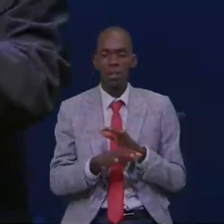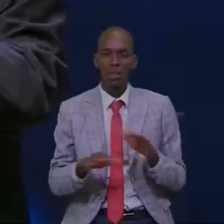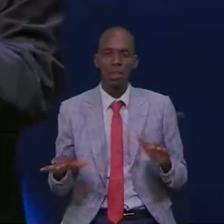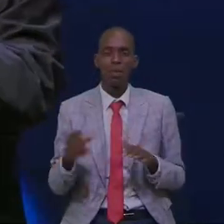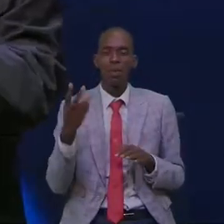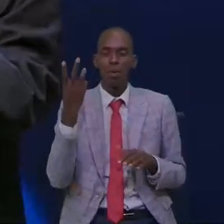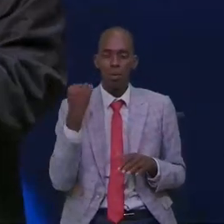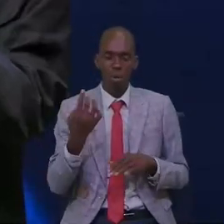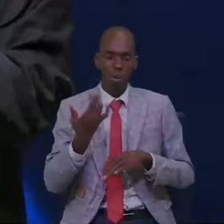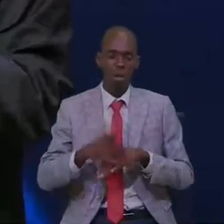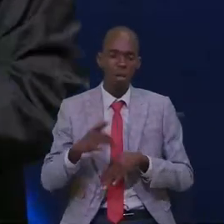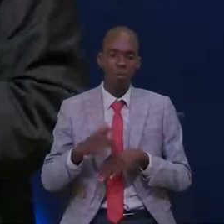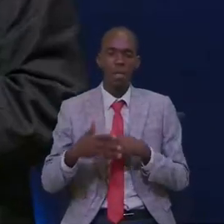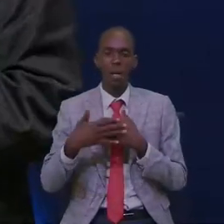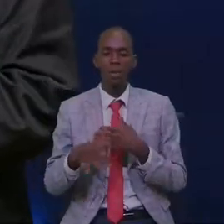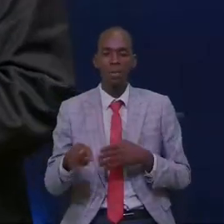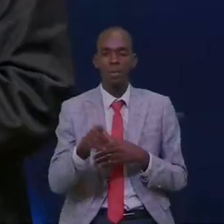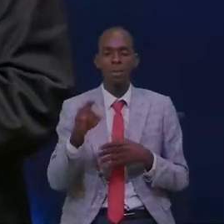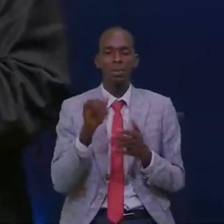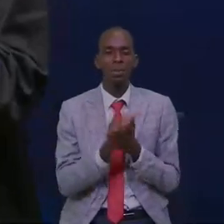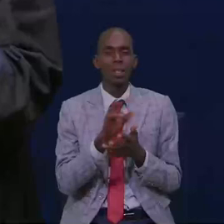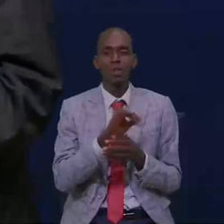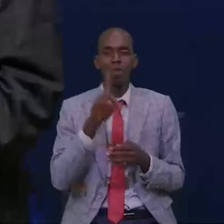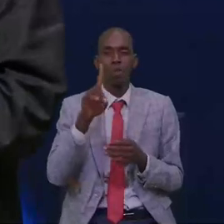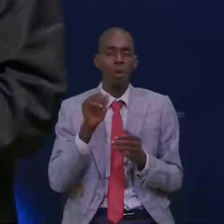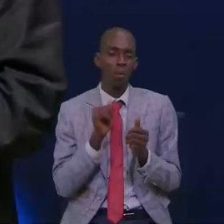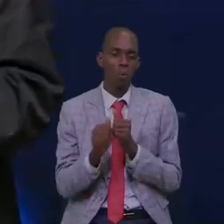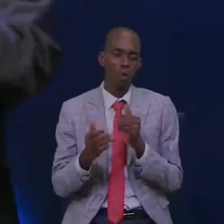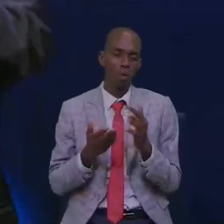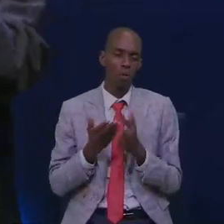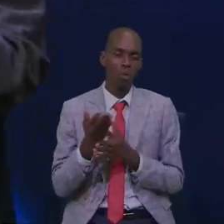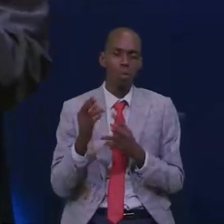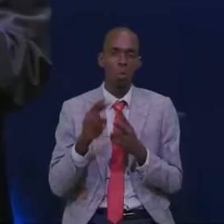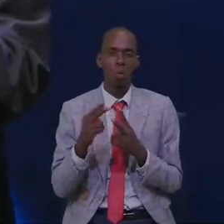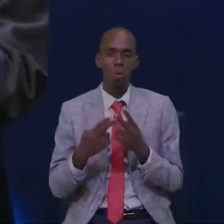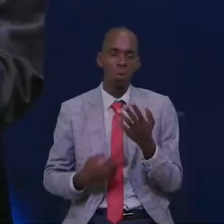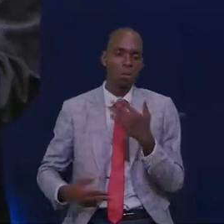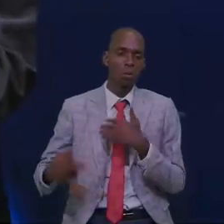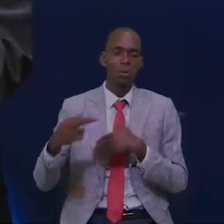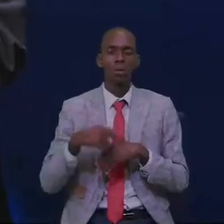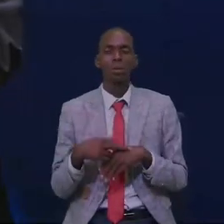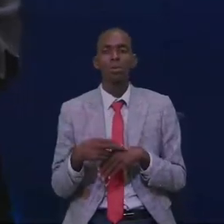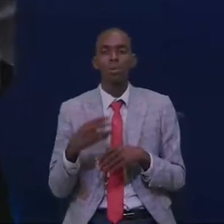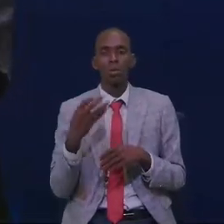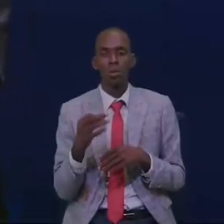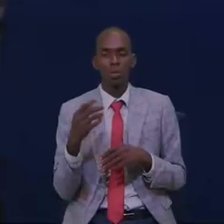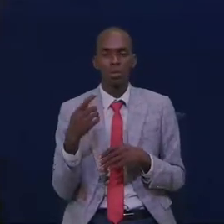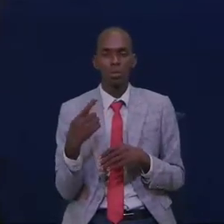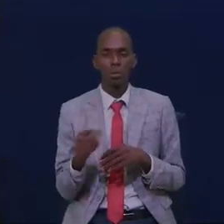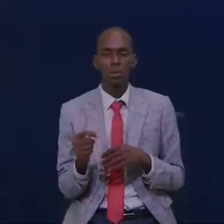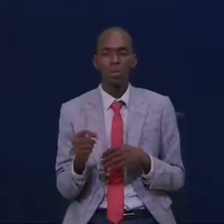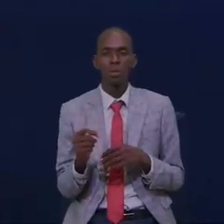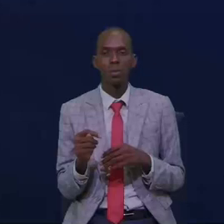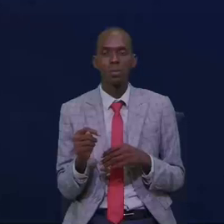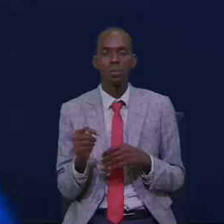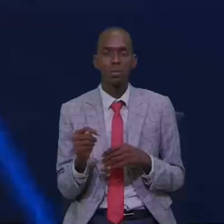Il n'y a plus eu ni allant ni venant. Et d'un pays de délices, ils ont fait